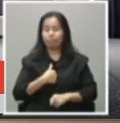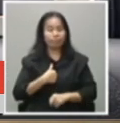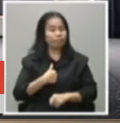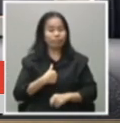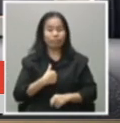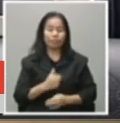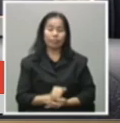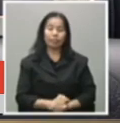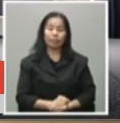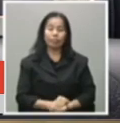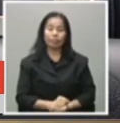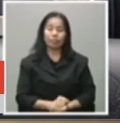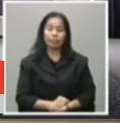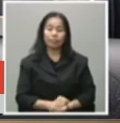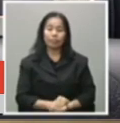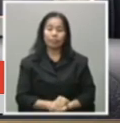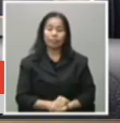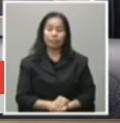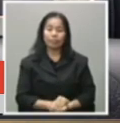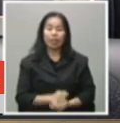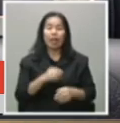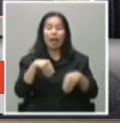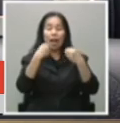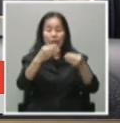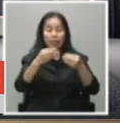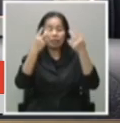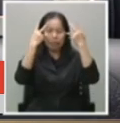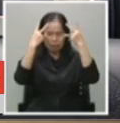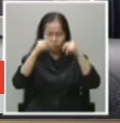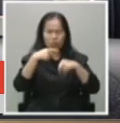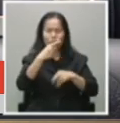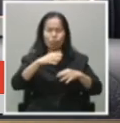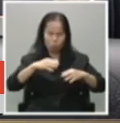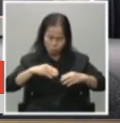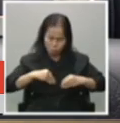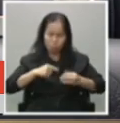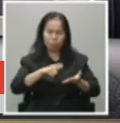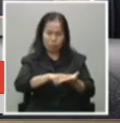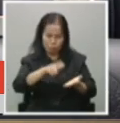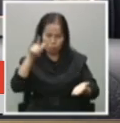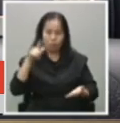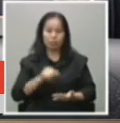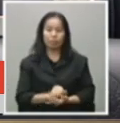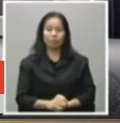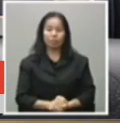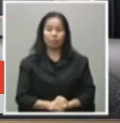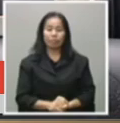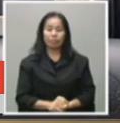ได้ทำเพื่อชาติสักครั้งนะคะลาออกเถอะค่ะ